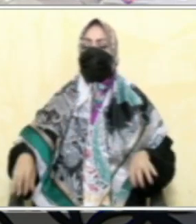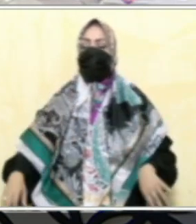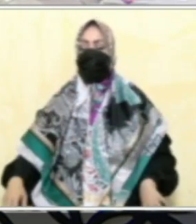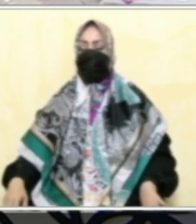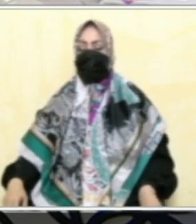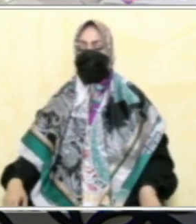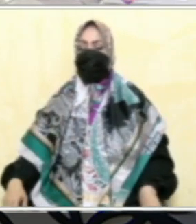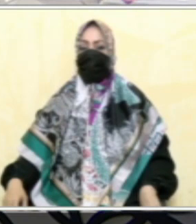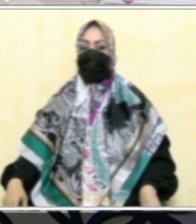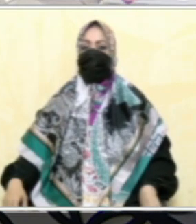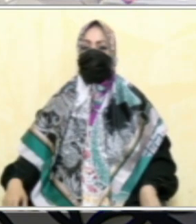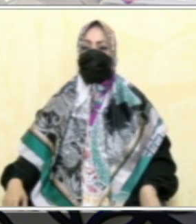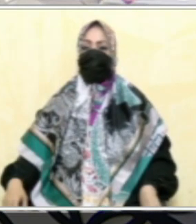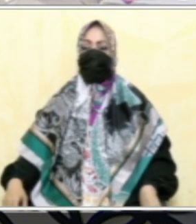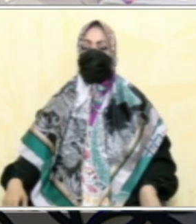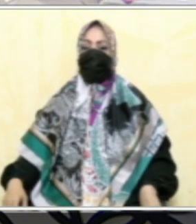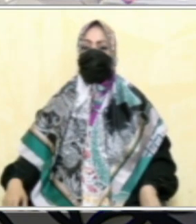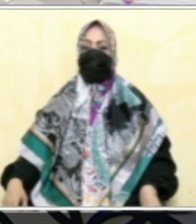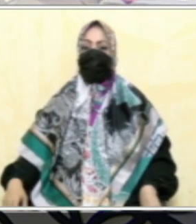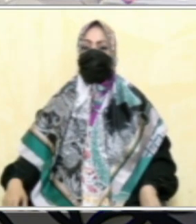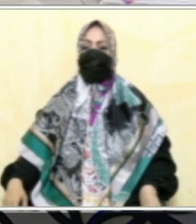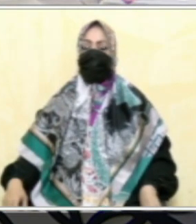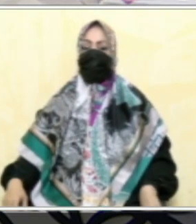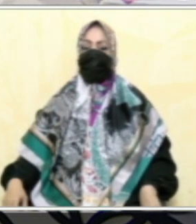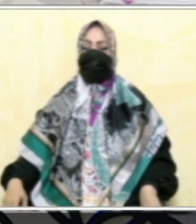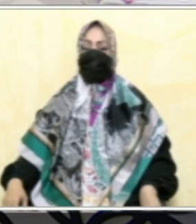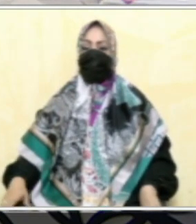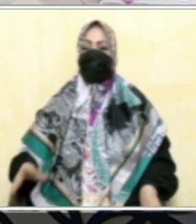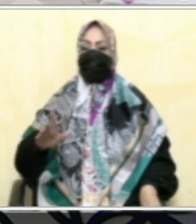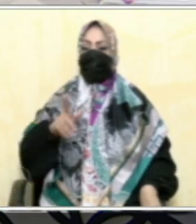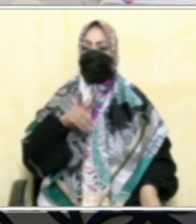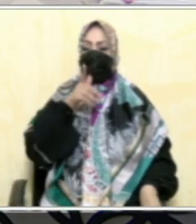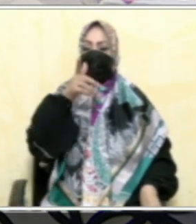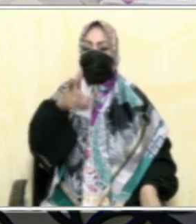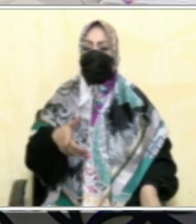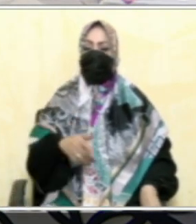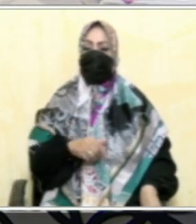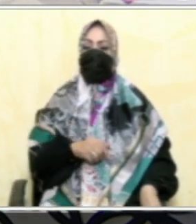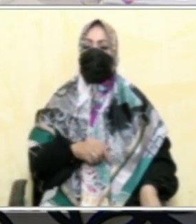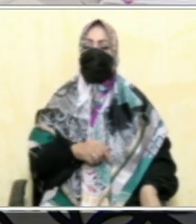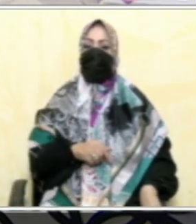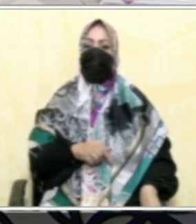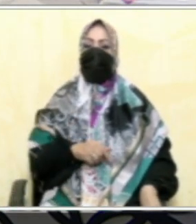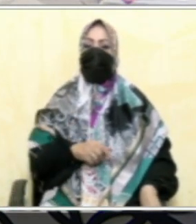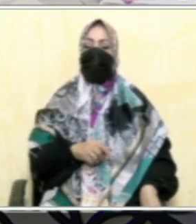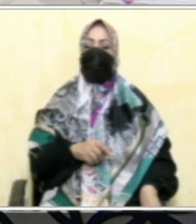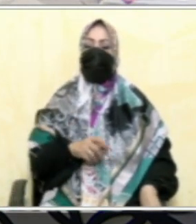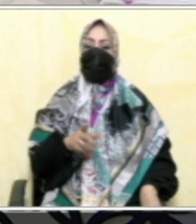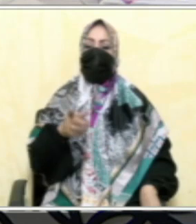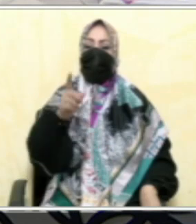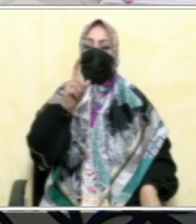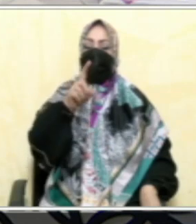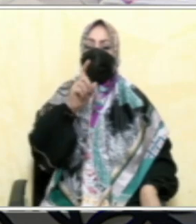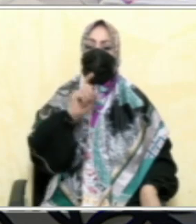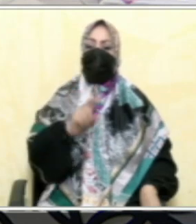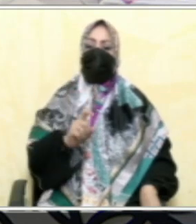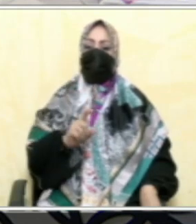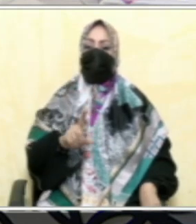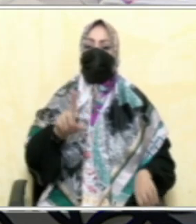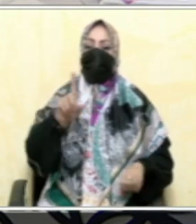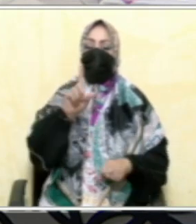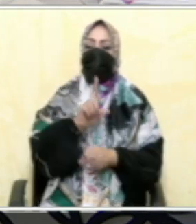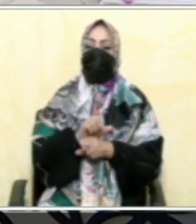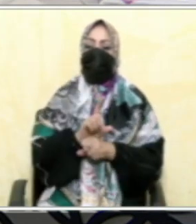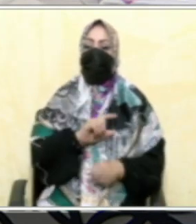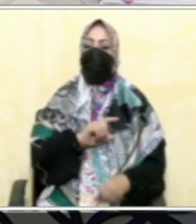العجيبة، هذه النقطة العظيمة، والله ممتازة جدا. نعم. نقطة هذه النقطة الممتازة والله فعلا يا شيخ راك حطيت